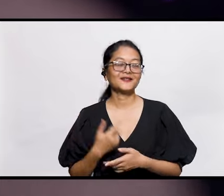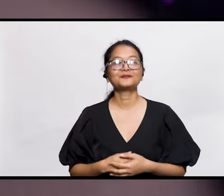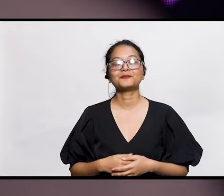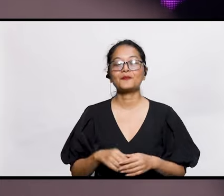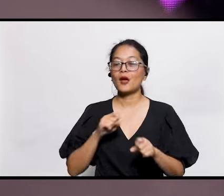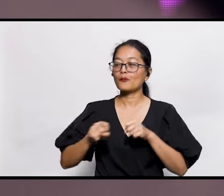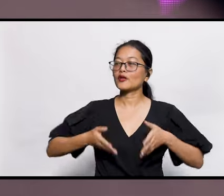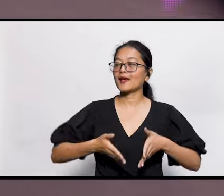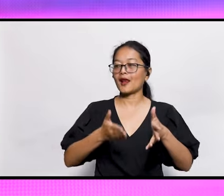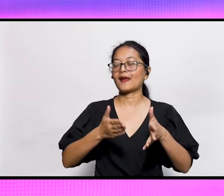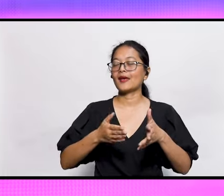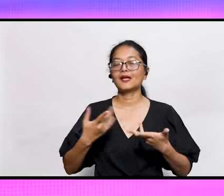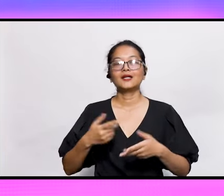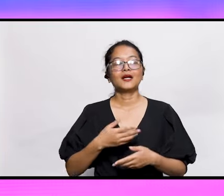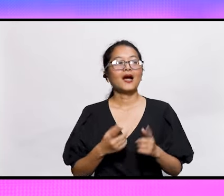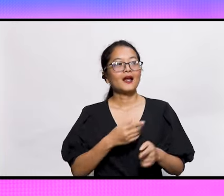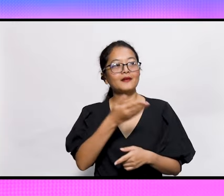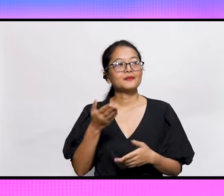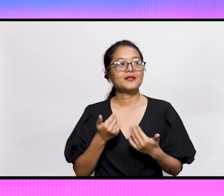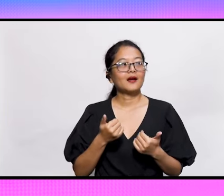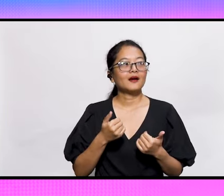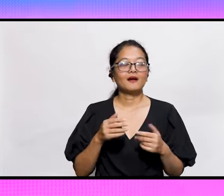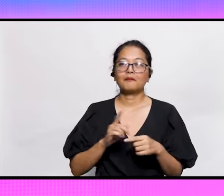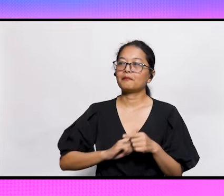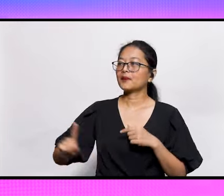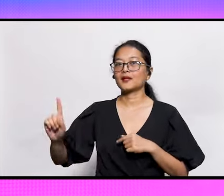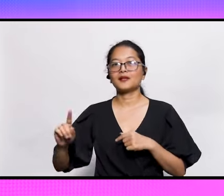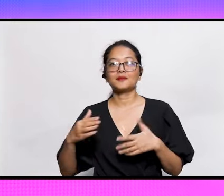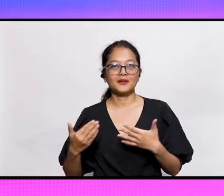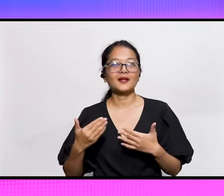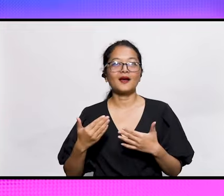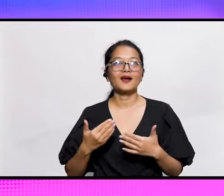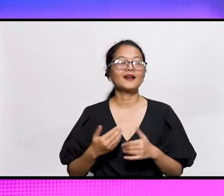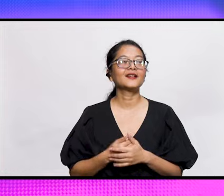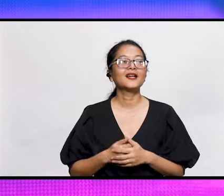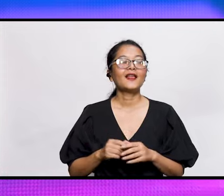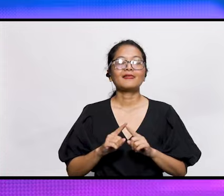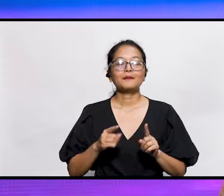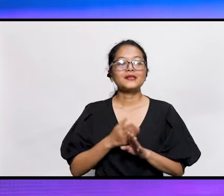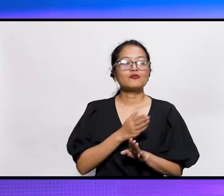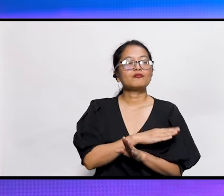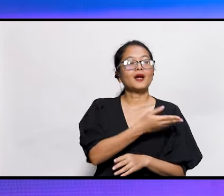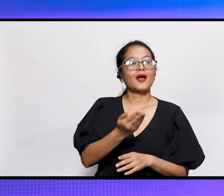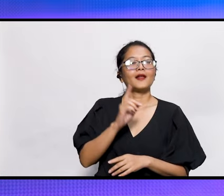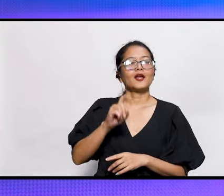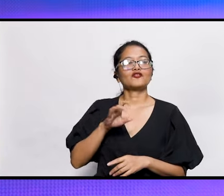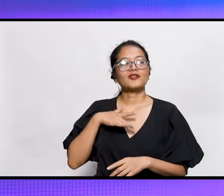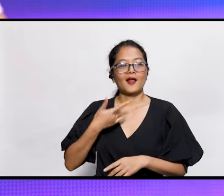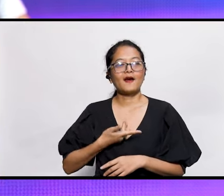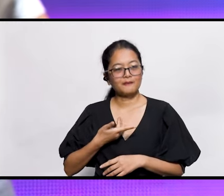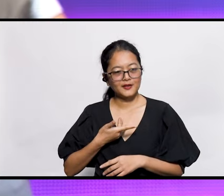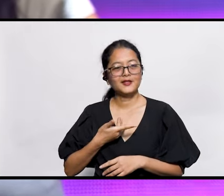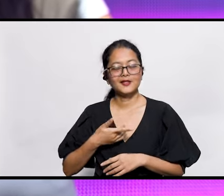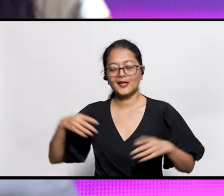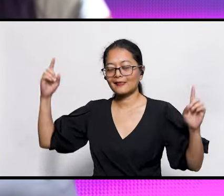pulang ini sebelum anda mengalami perjumpaan dengan dia Bera banyak tahu bahwa